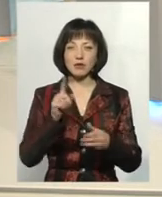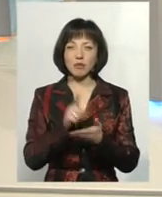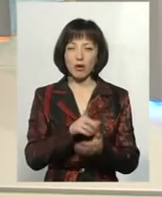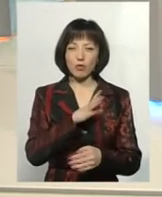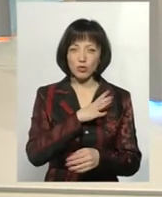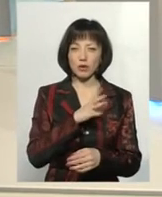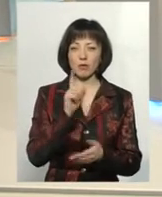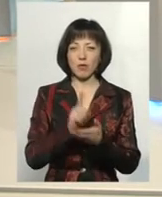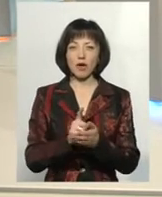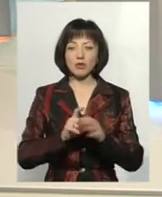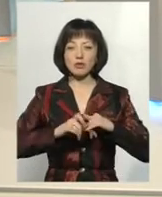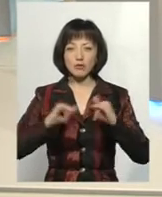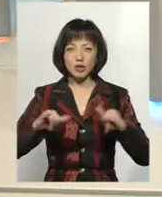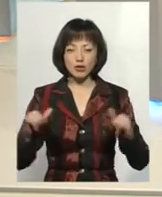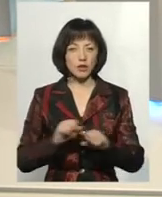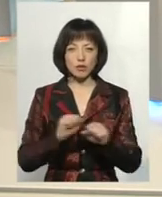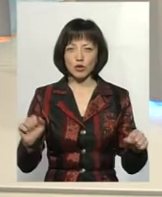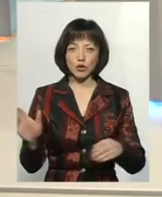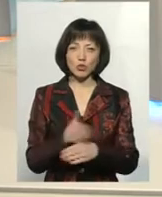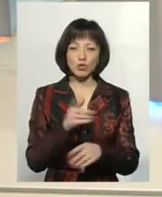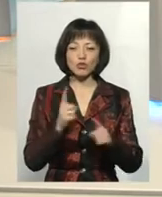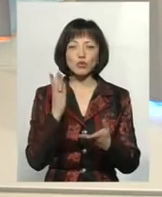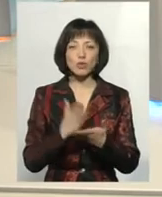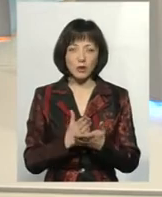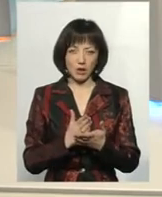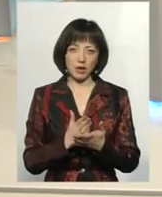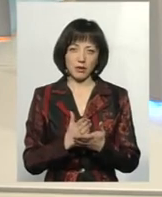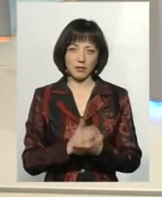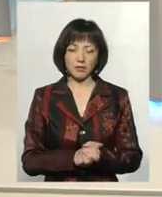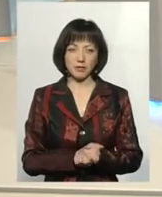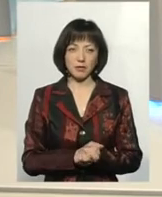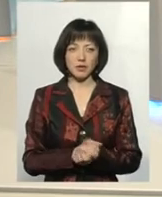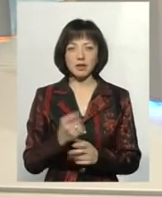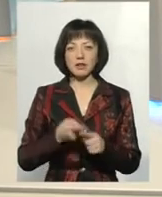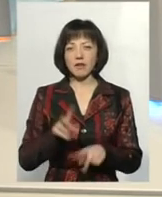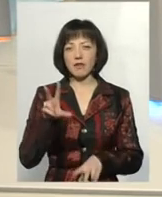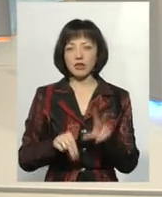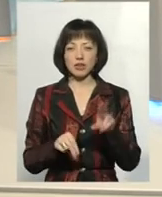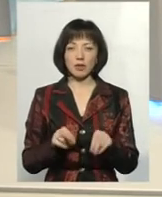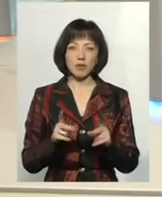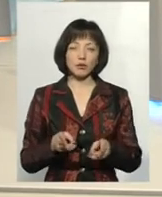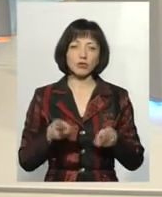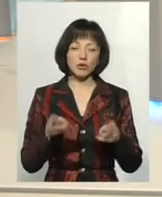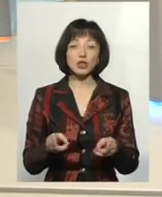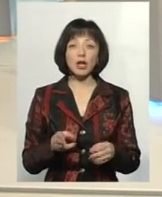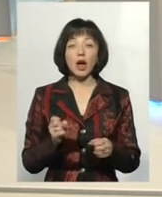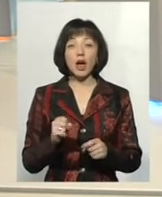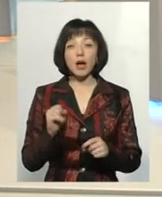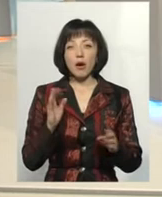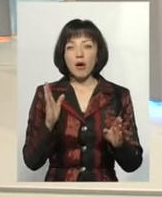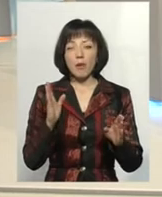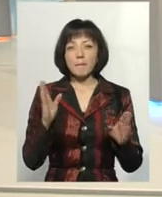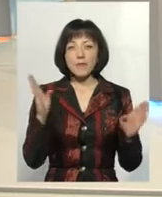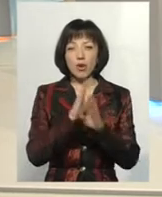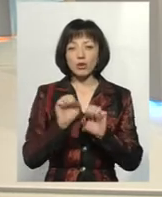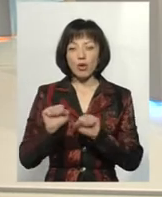бути, вони мають поповнюватись і не можна зносити те, що вже є. Ну, це вважаємо як екологія. І, звичайно, водоохоронна зона, де